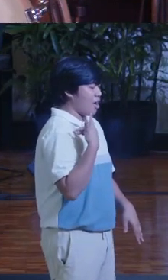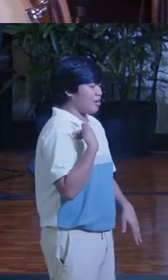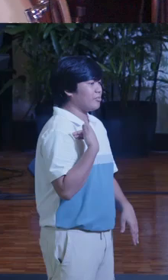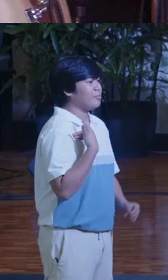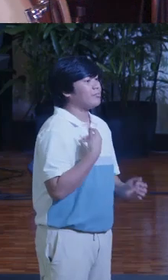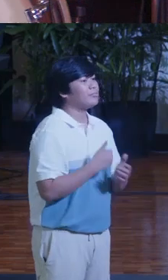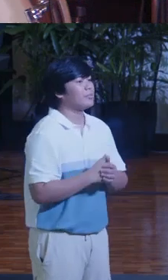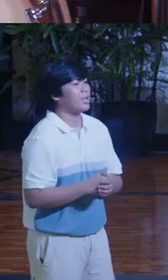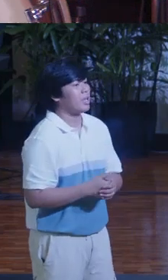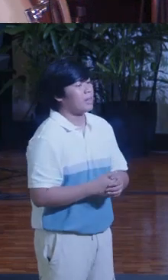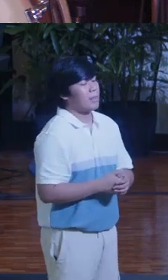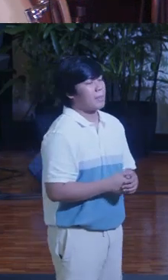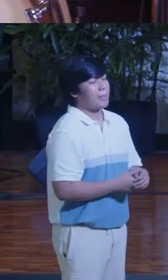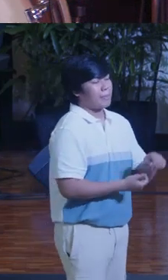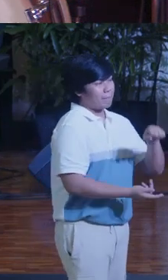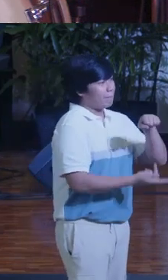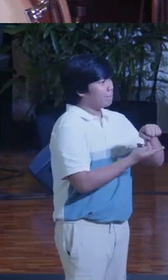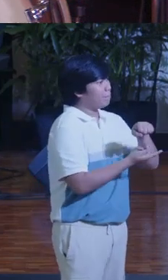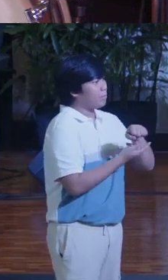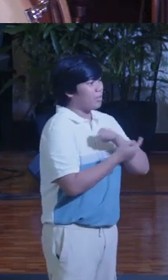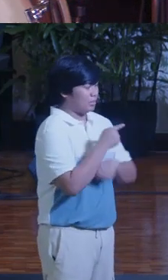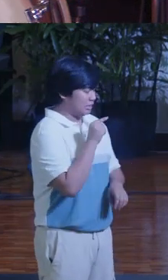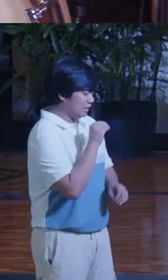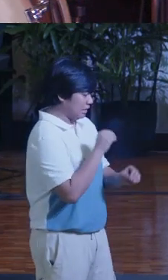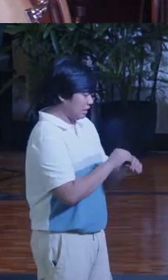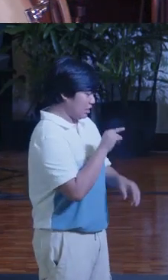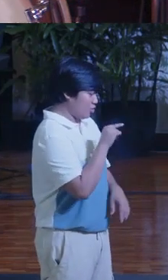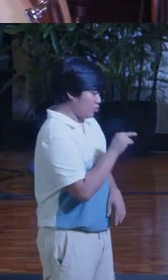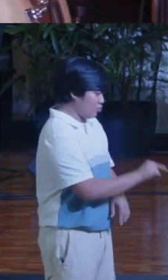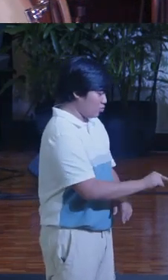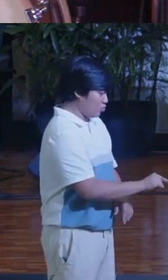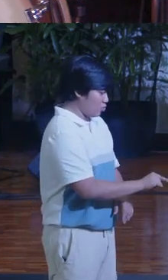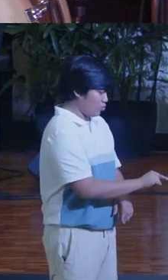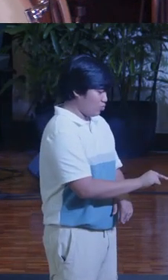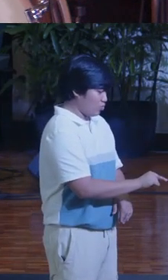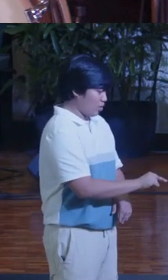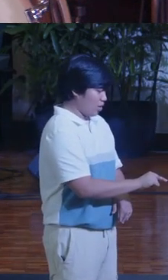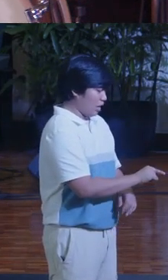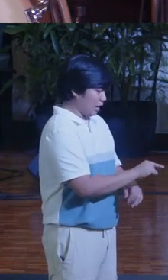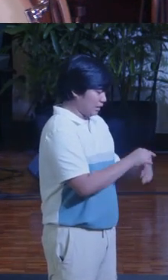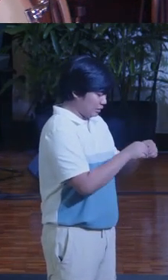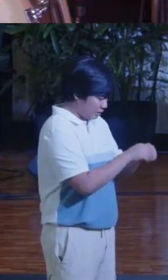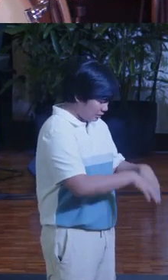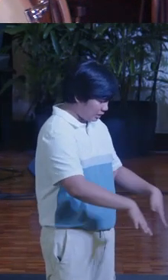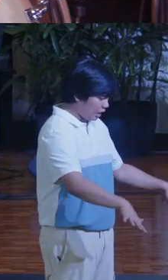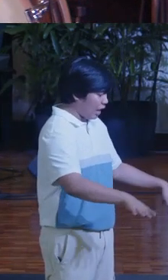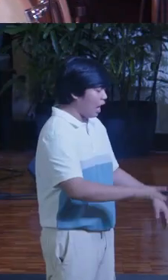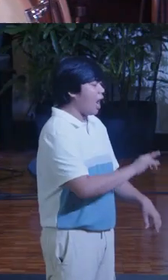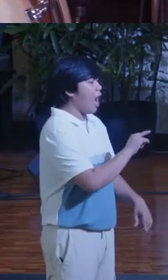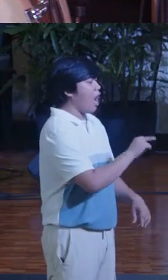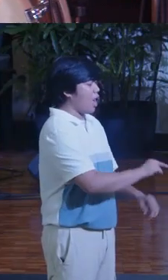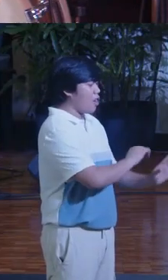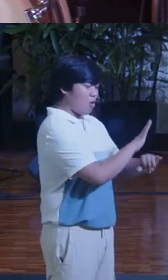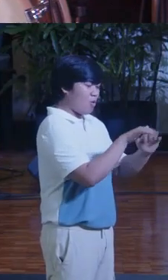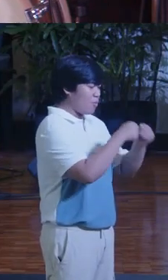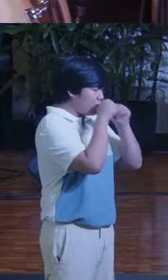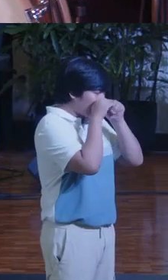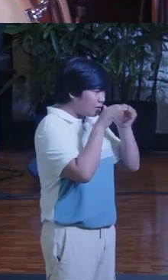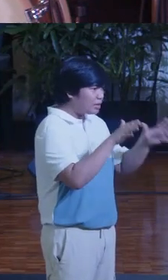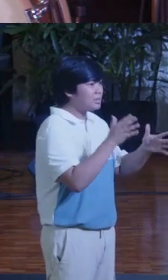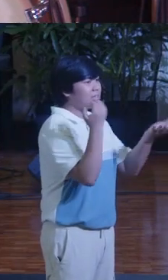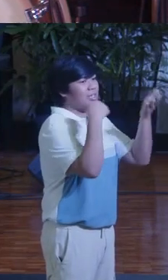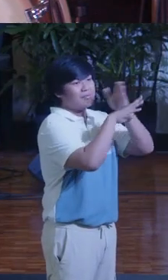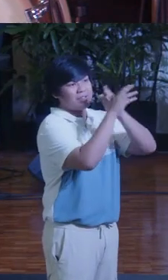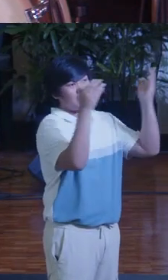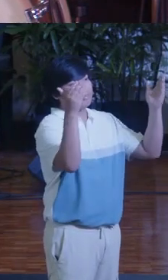singular, sabi ni Paul, in your offspring, you will receive all the blessings in the